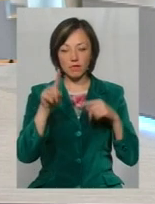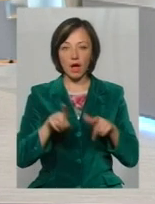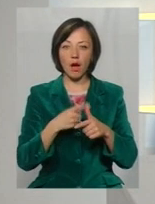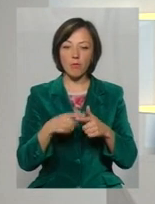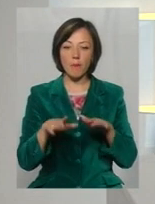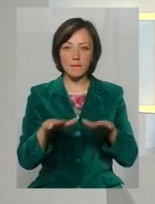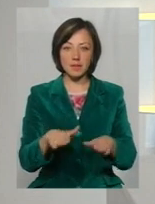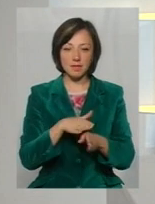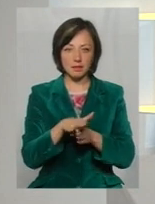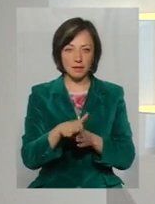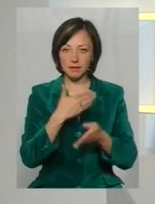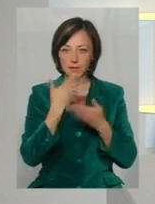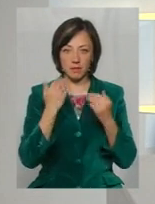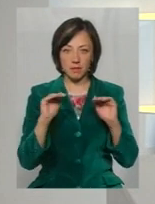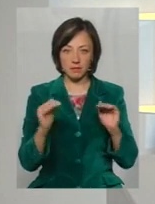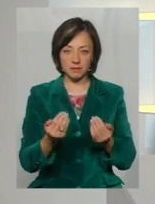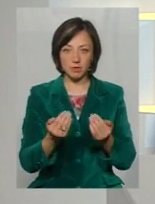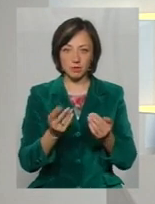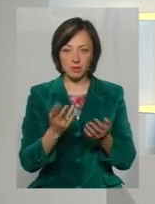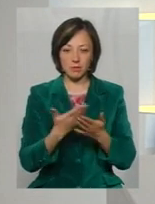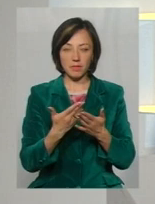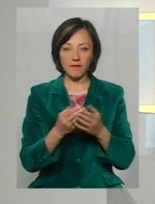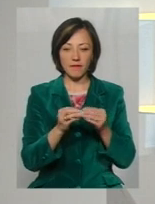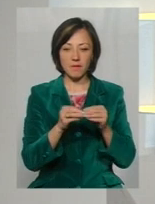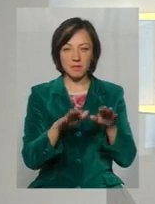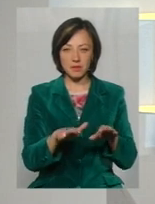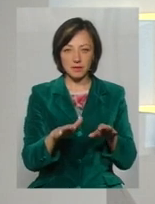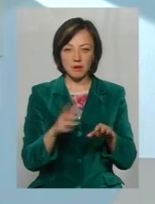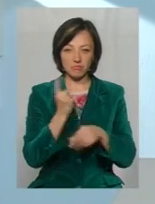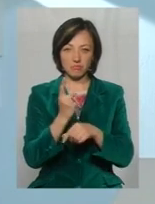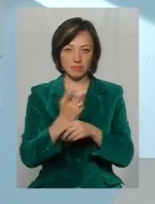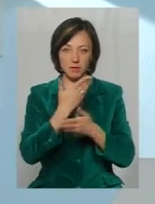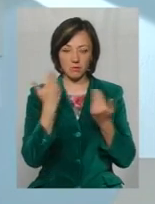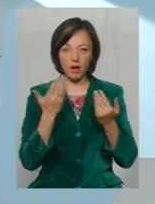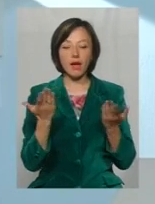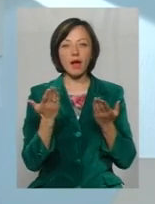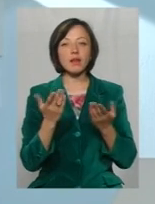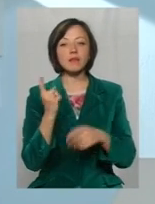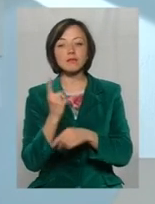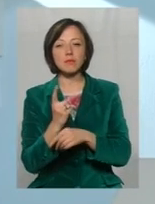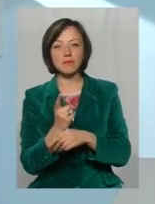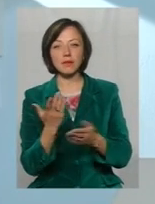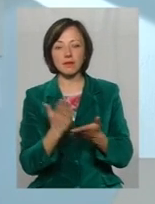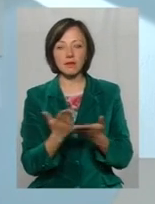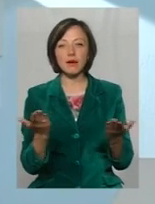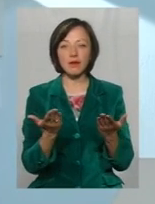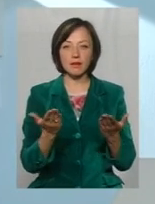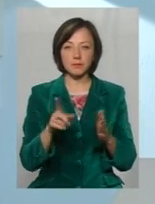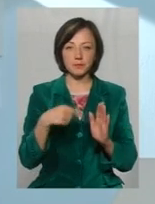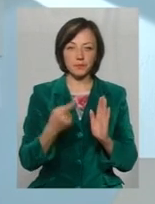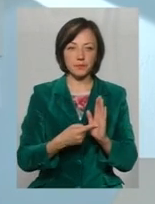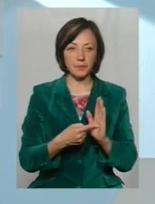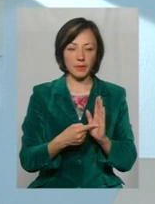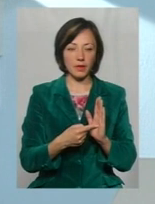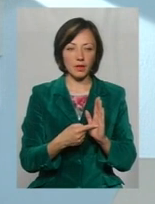для реалізації, як ми бачимо, дитяча міська лікарня, я так розумію, таких обмежень немає, так? А які є обмеження? Є обмеження в тому плані,